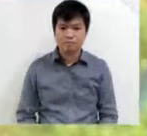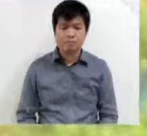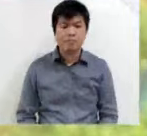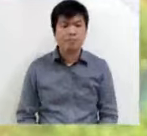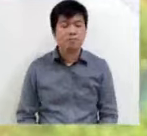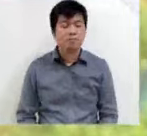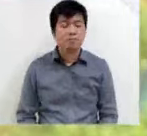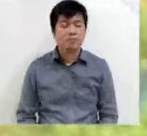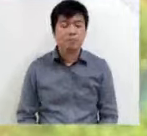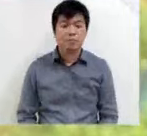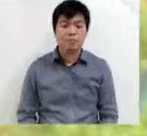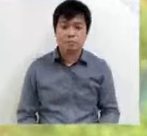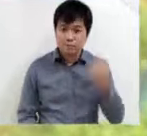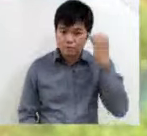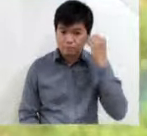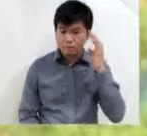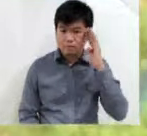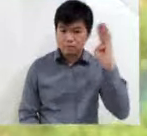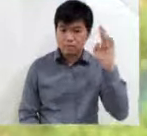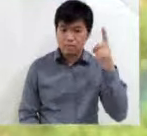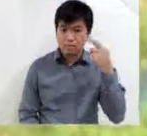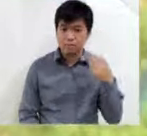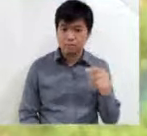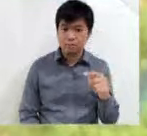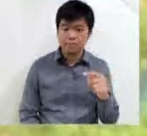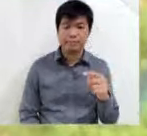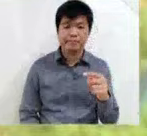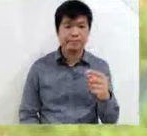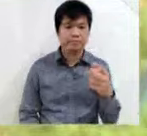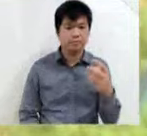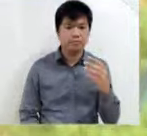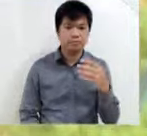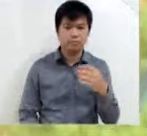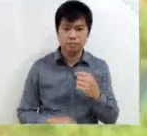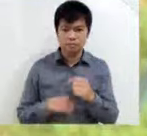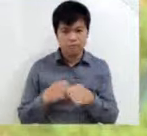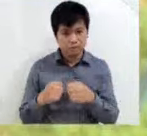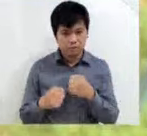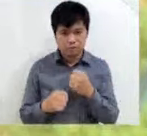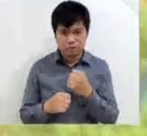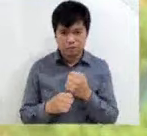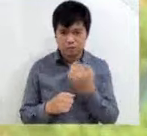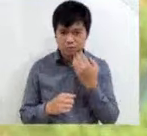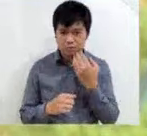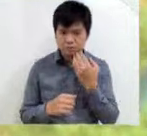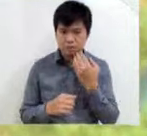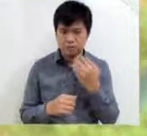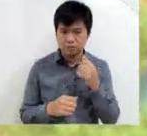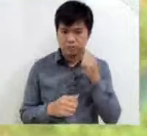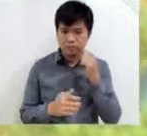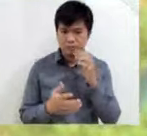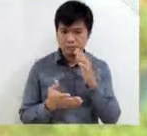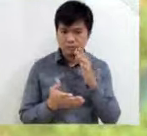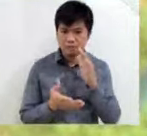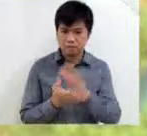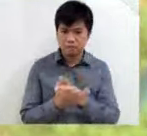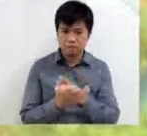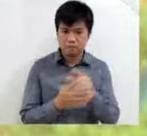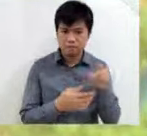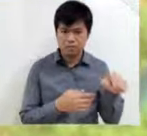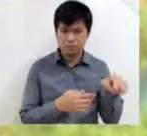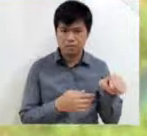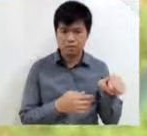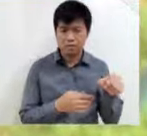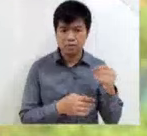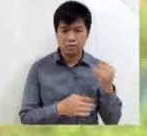Julius, tila nasa isang bangungot pa rin nga itong asawa ni Paul Castelvi na nakabase rin dito sa Israel. Malaking panghihinayang kasi para